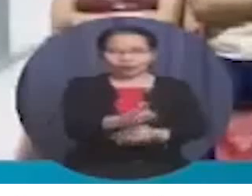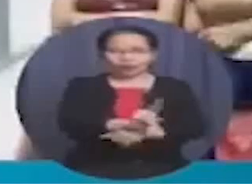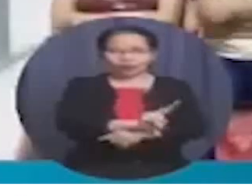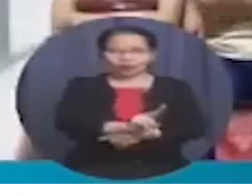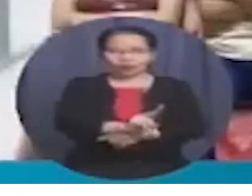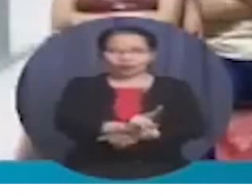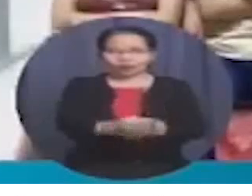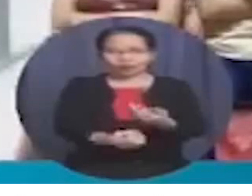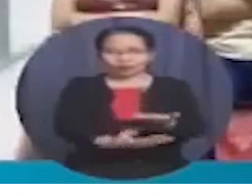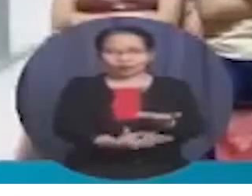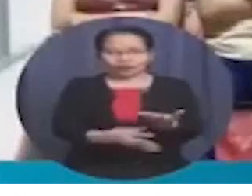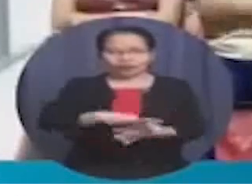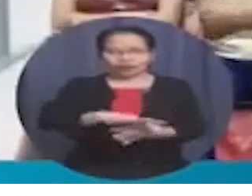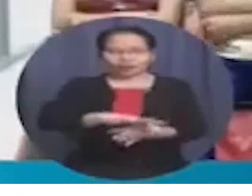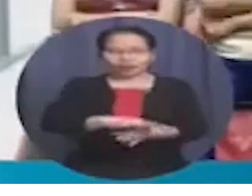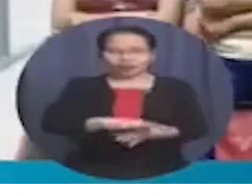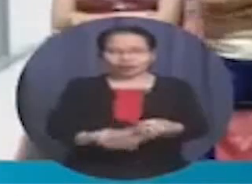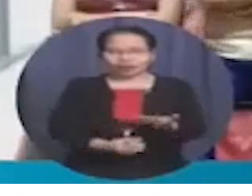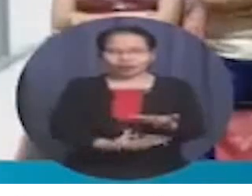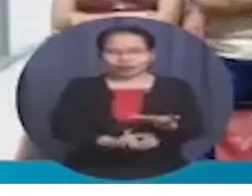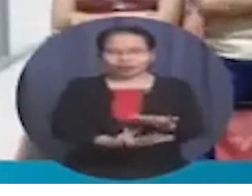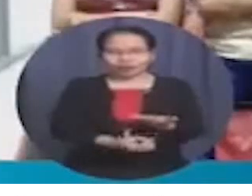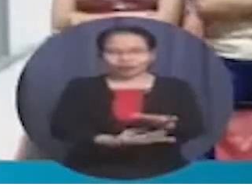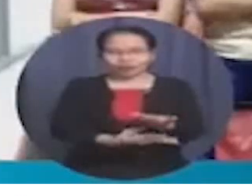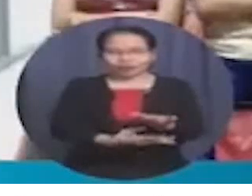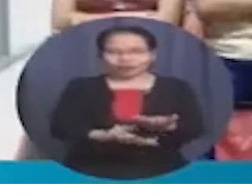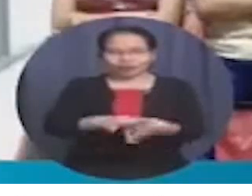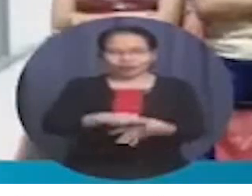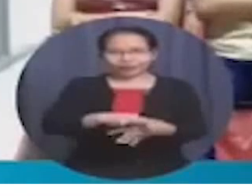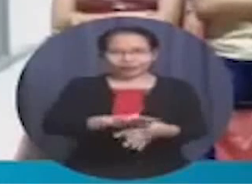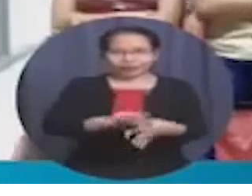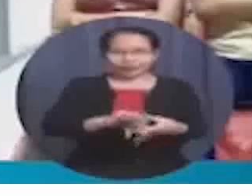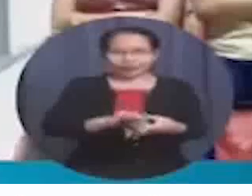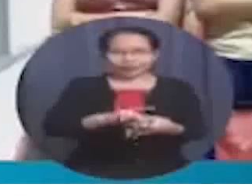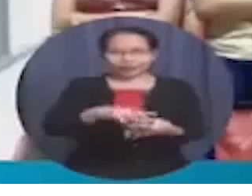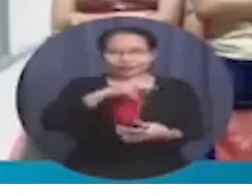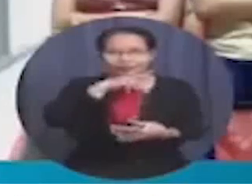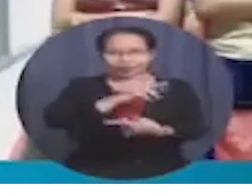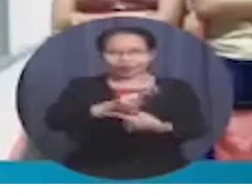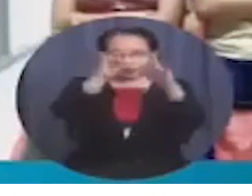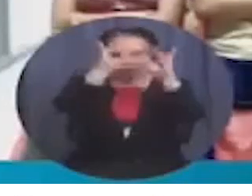kaugalian sa atin yan, yung nilalaga yung karne, baka, baboy.